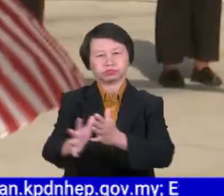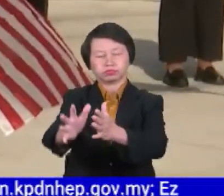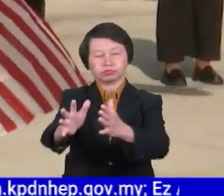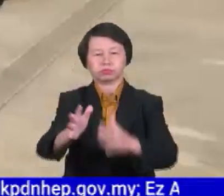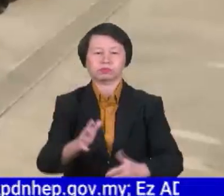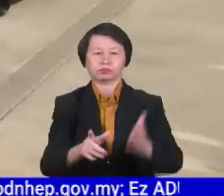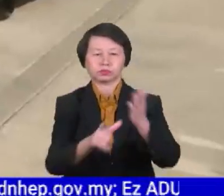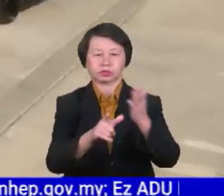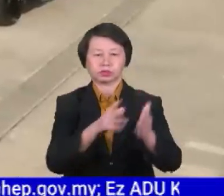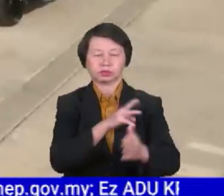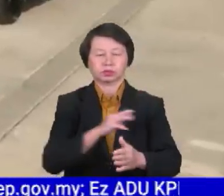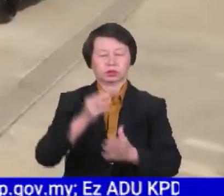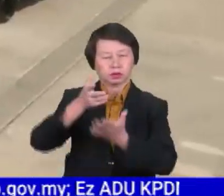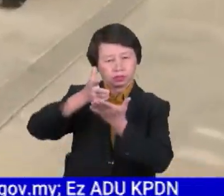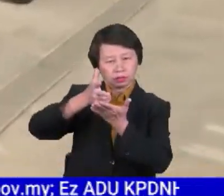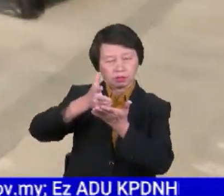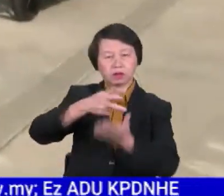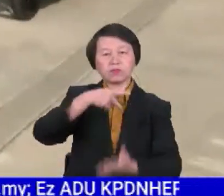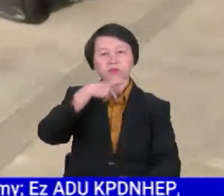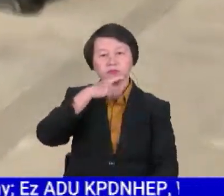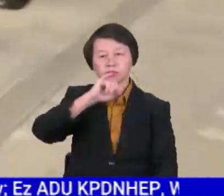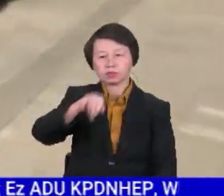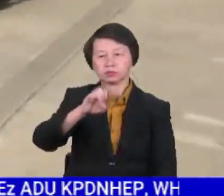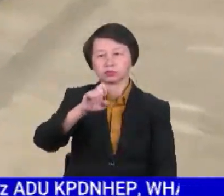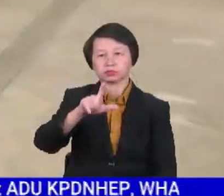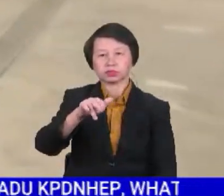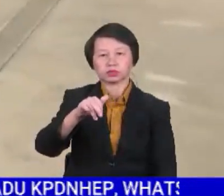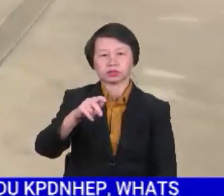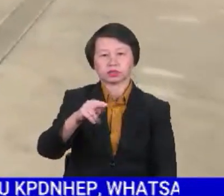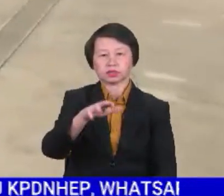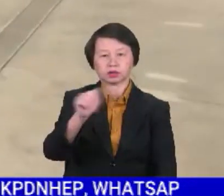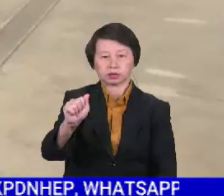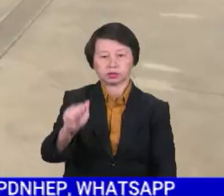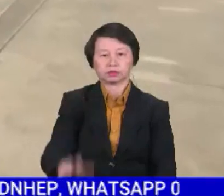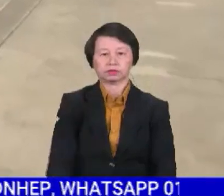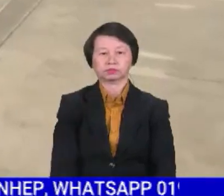dilepaskan pagi tadi oleh Timbalan Ketua Pengarah Penyiaran Operasi Puteri Joliana Yaakob.